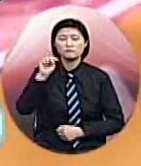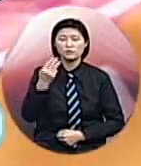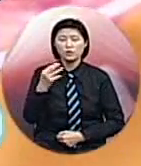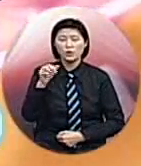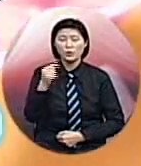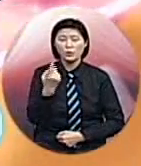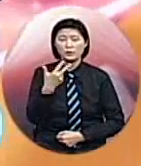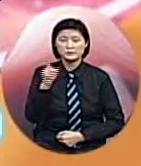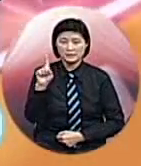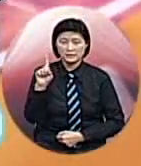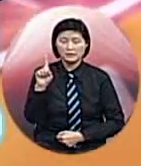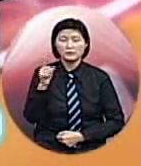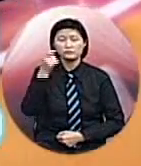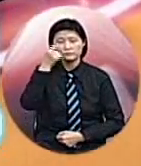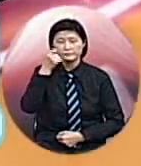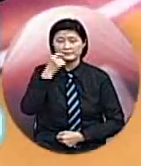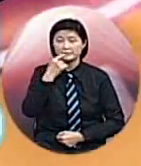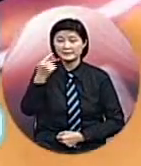옵니다라는 노래를 청하신 것 같은데 예.